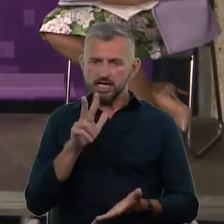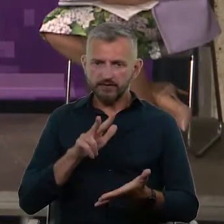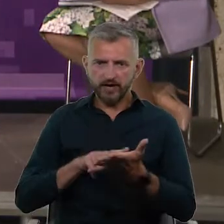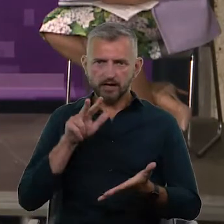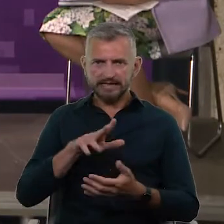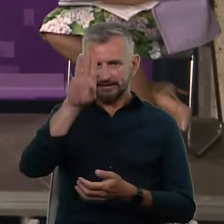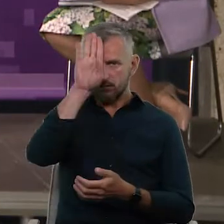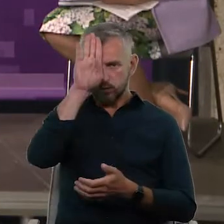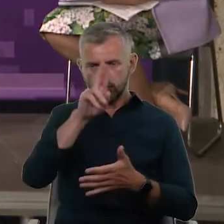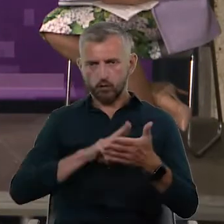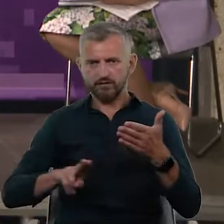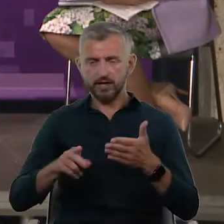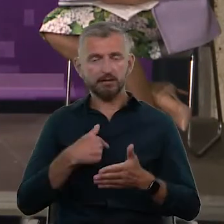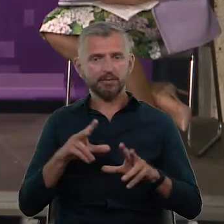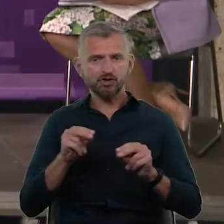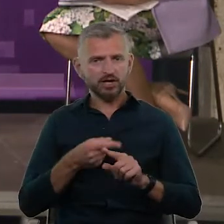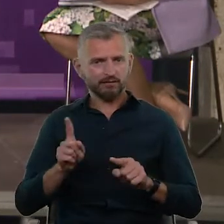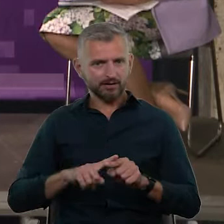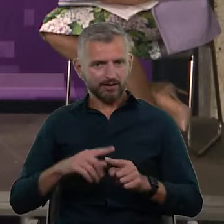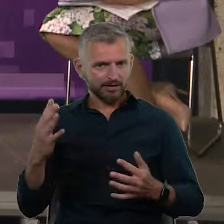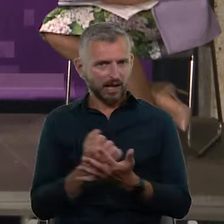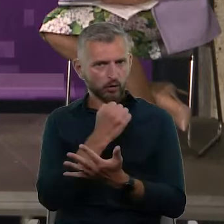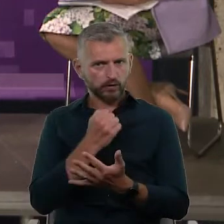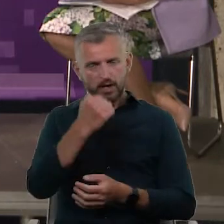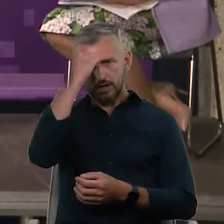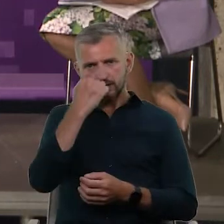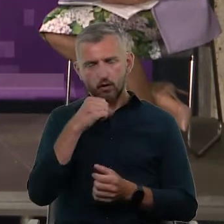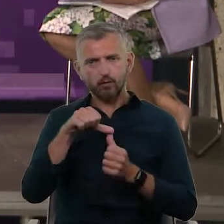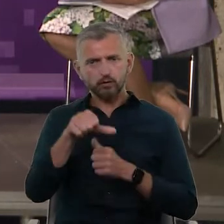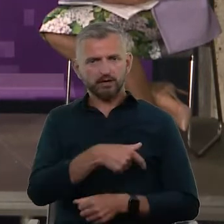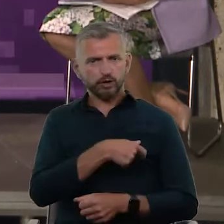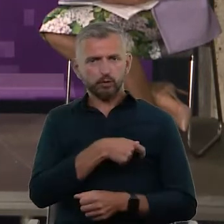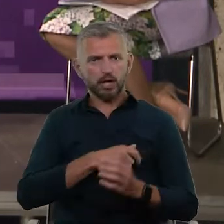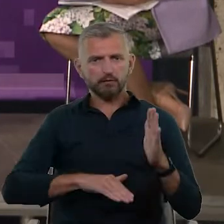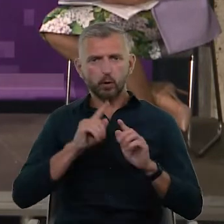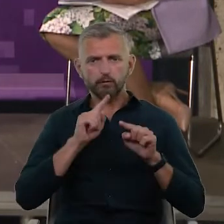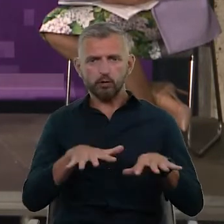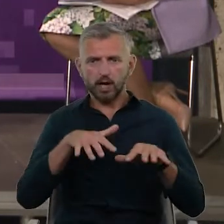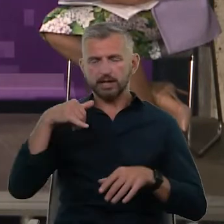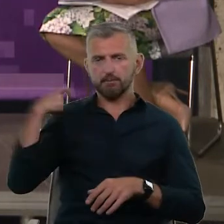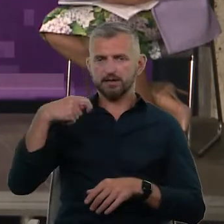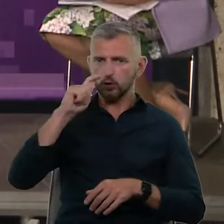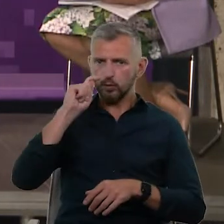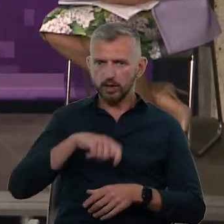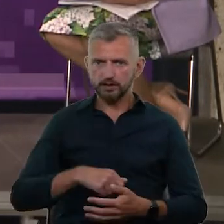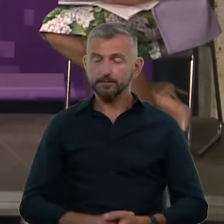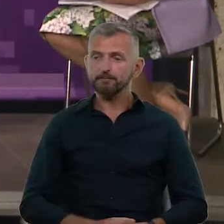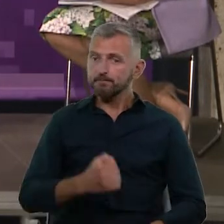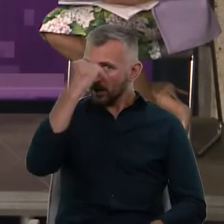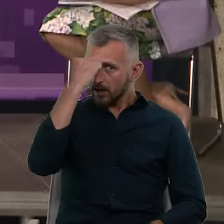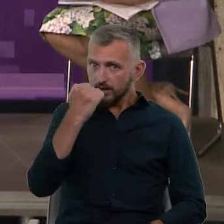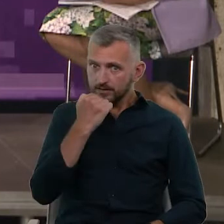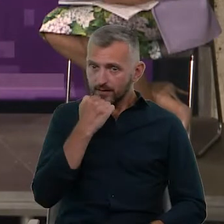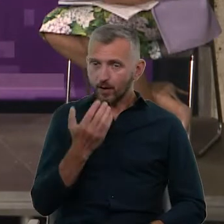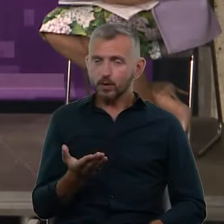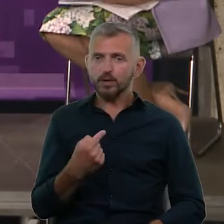Стамбульської конвенції. І ми щасливі, що це сталося. І дякуємо особливо депутаткам Верховної Ради і президенту України. Треба, Лілія,